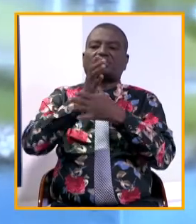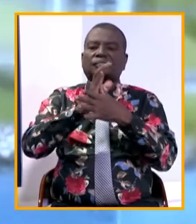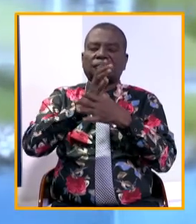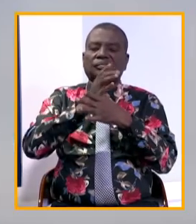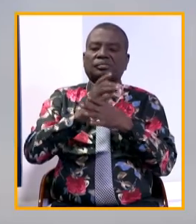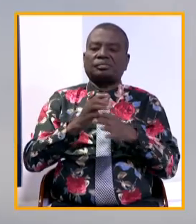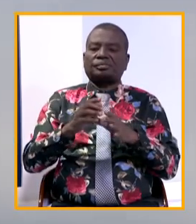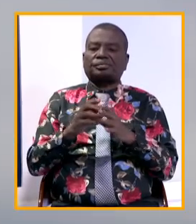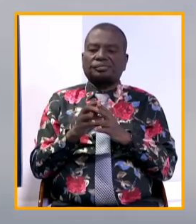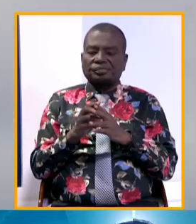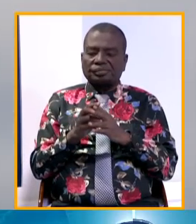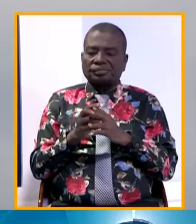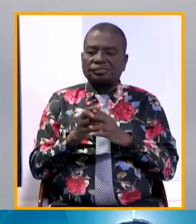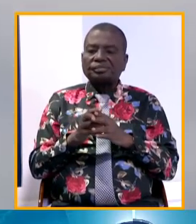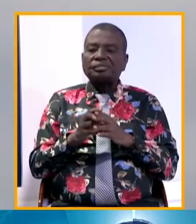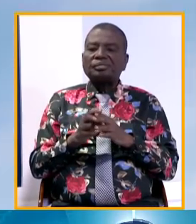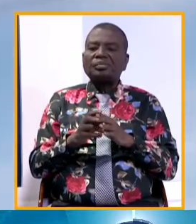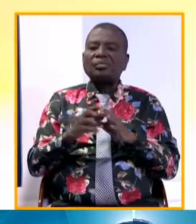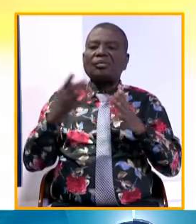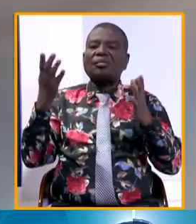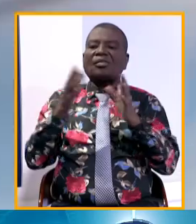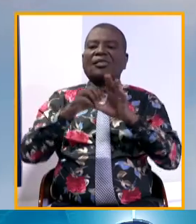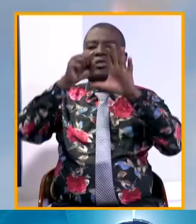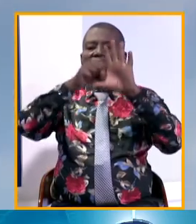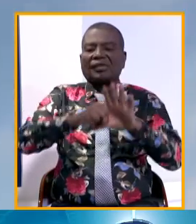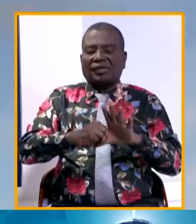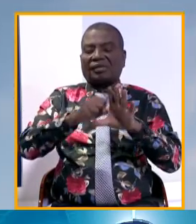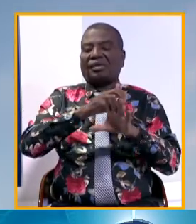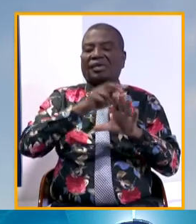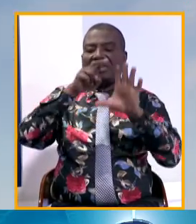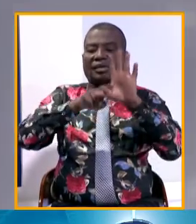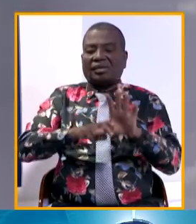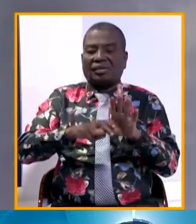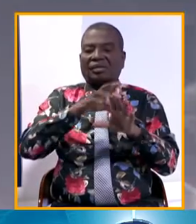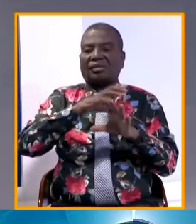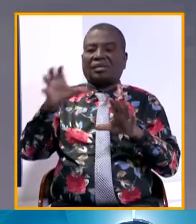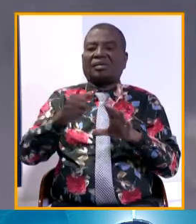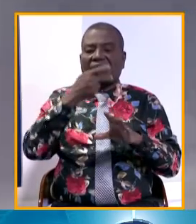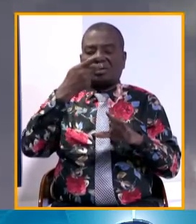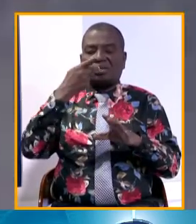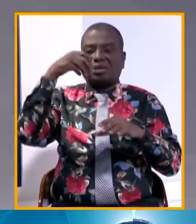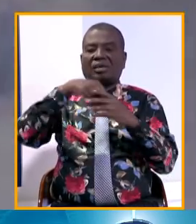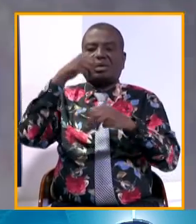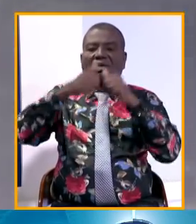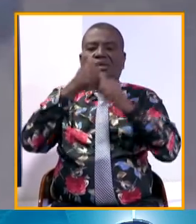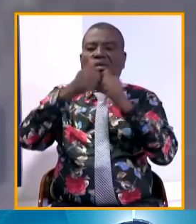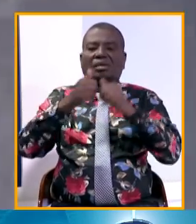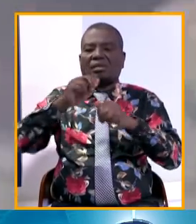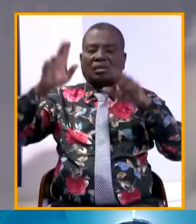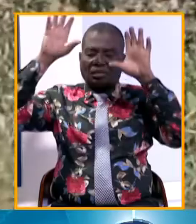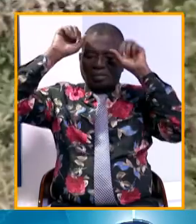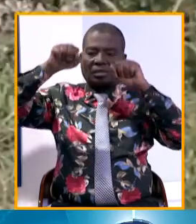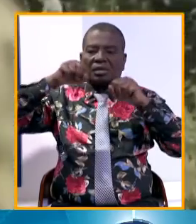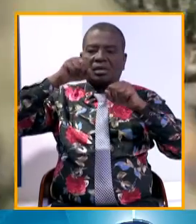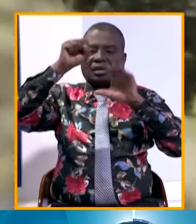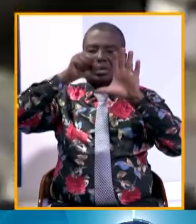russo-ukrainien. Vladimir Poutine s'est adressé aujourd'hui à ses compatriotes. Une prise de parole dans laquelle le président russe